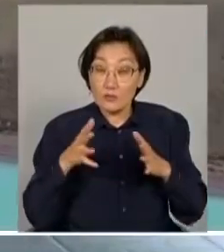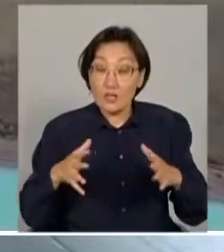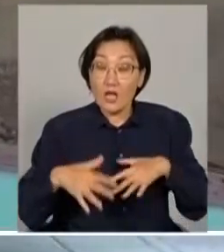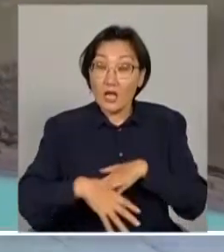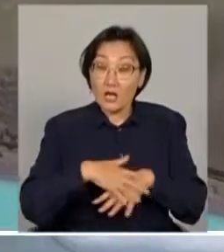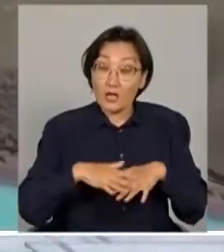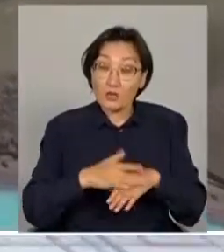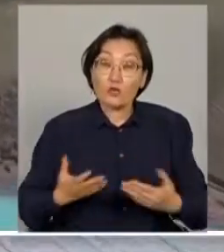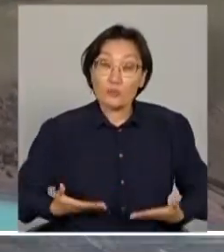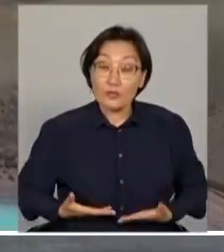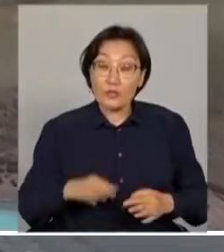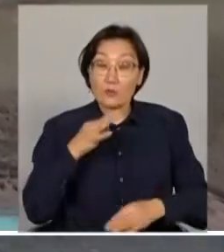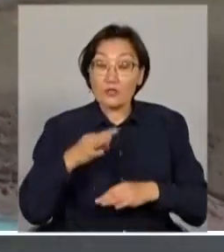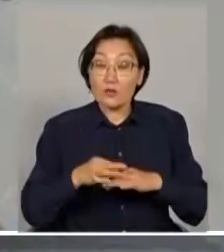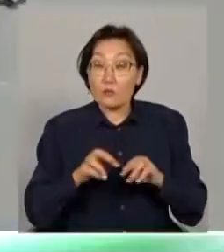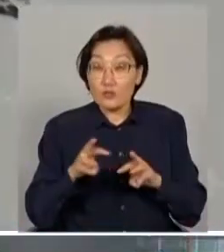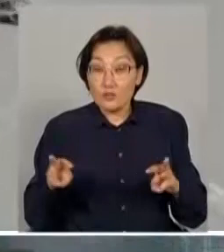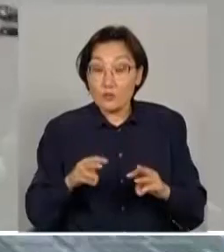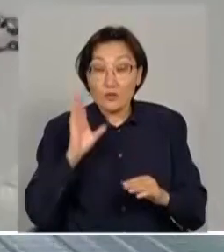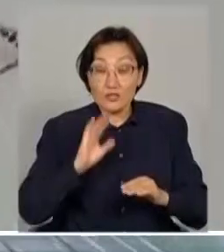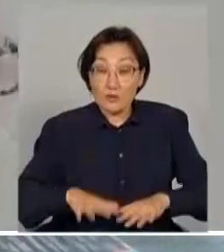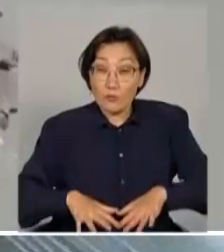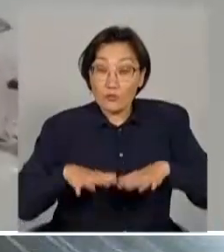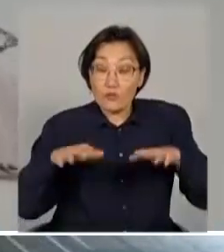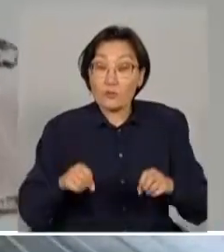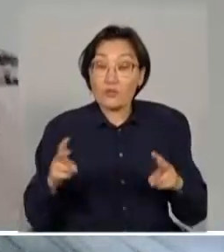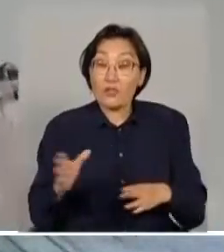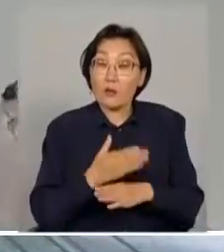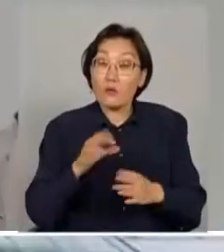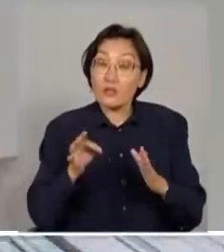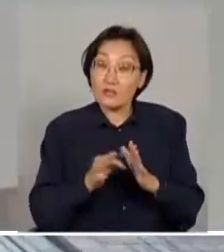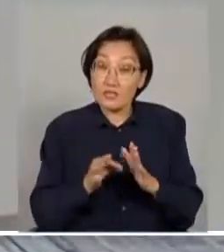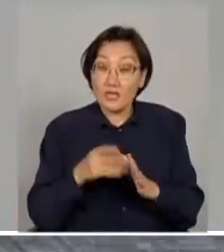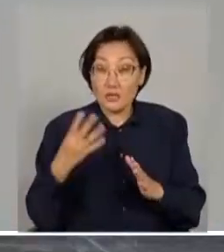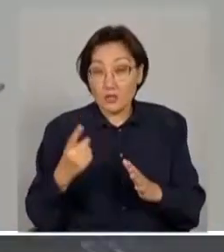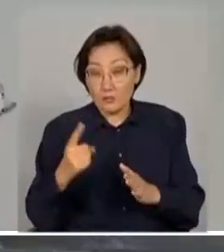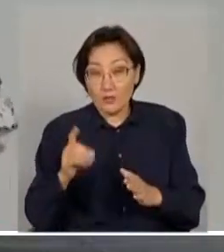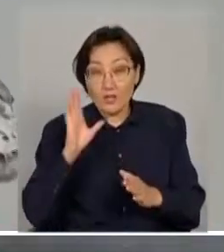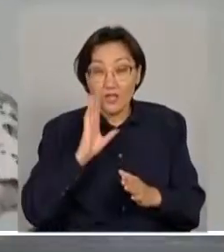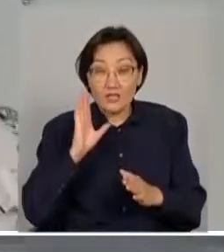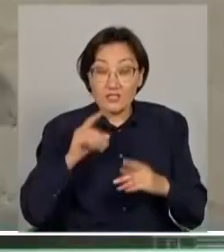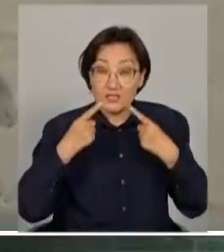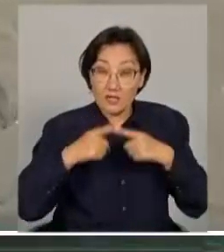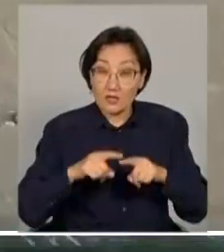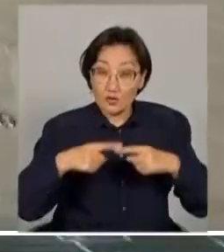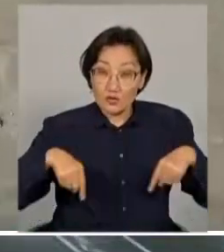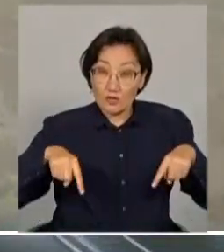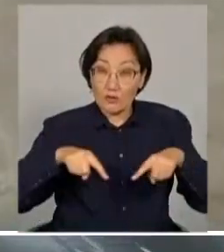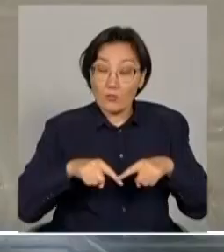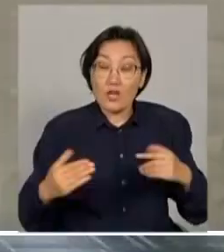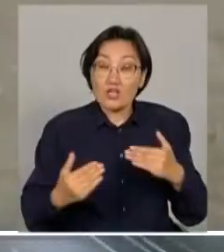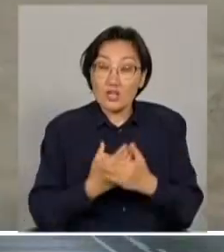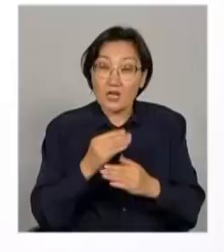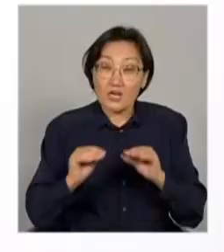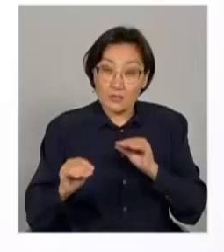адам тұрады. Жауапты ведомство су басу қаупін жою мақсатында 41 гидротехникалық құрылысты жаңартып